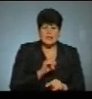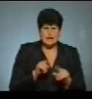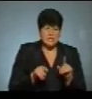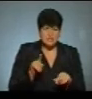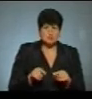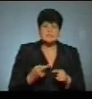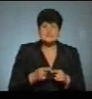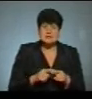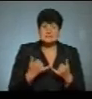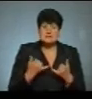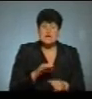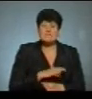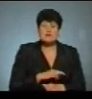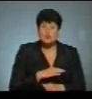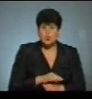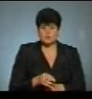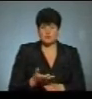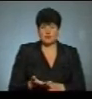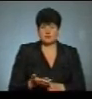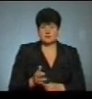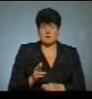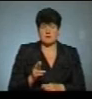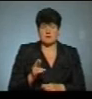це використовується як